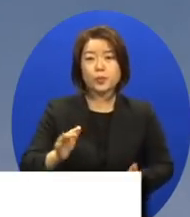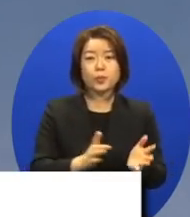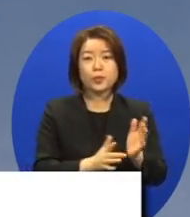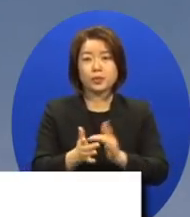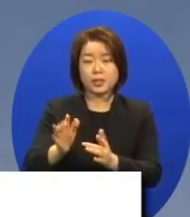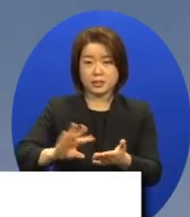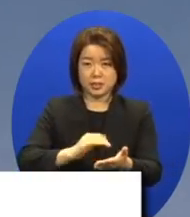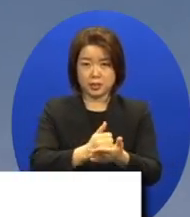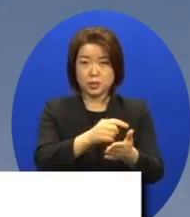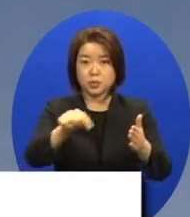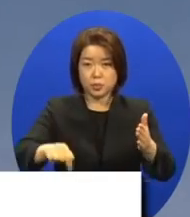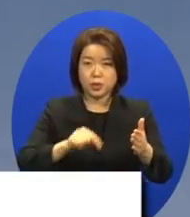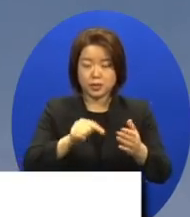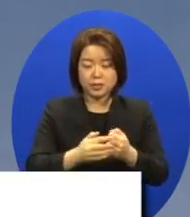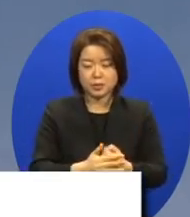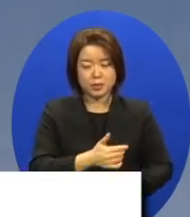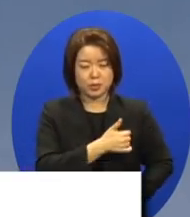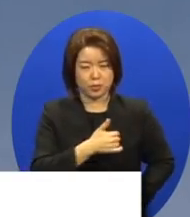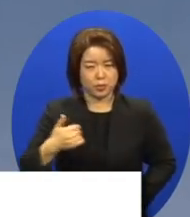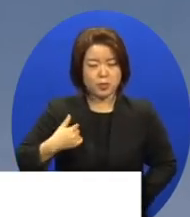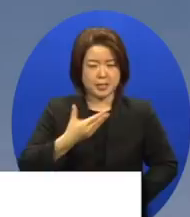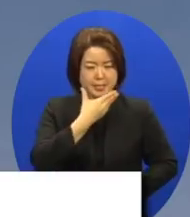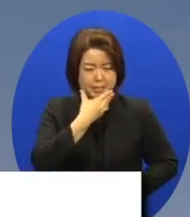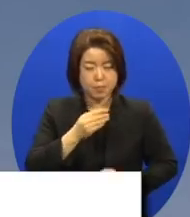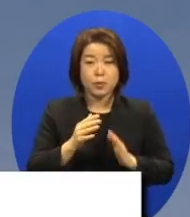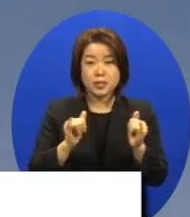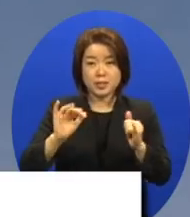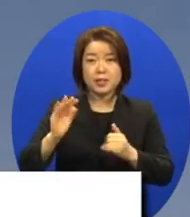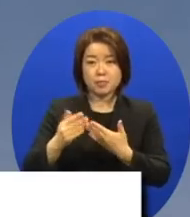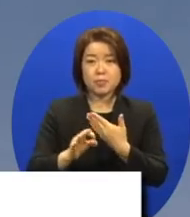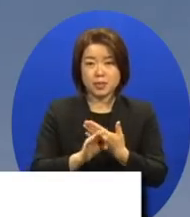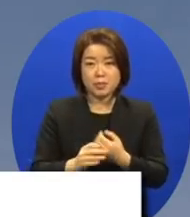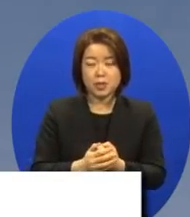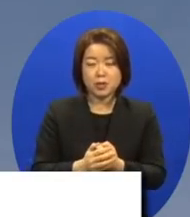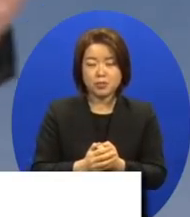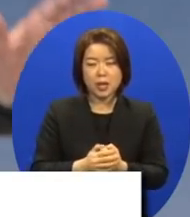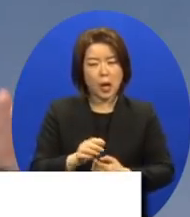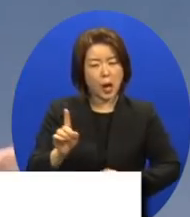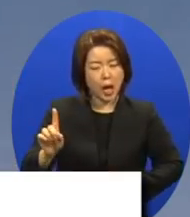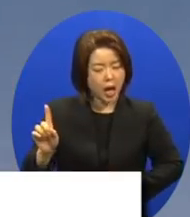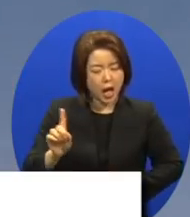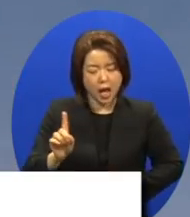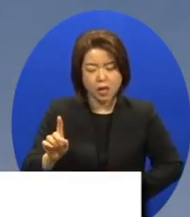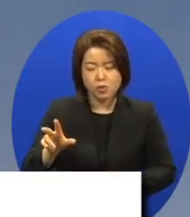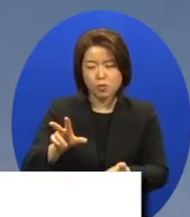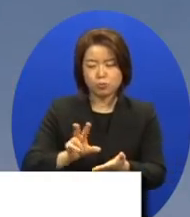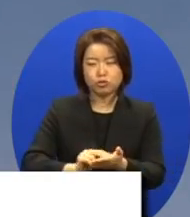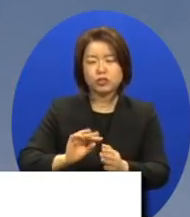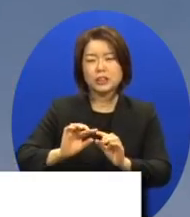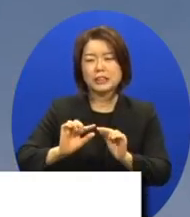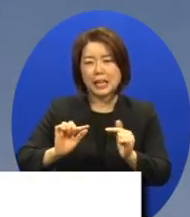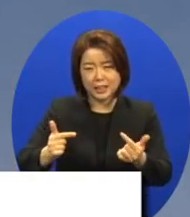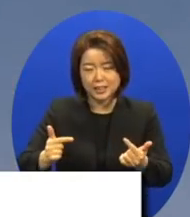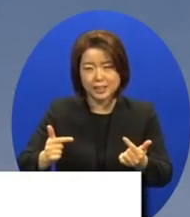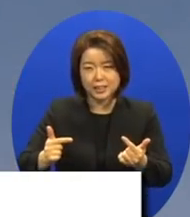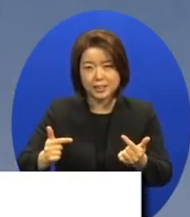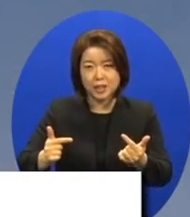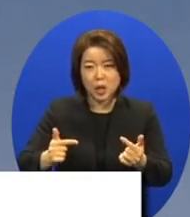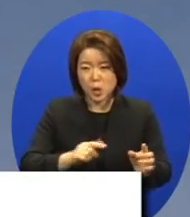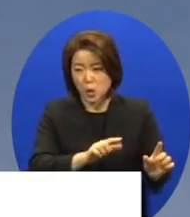충분히 행복한 자가 되고 나면 전혀 아무 것도 문제가 되지 않을 것들이